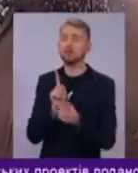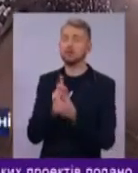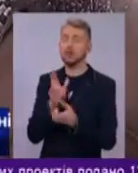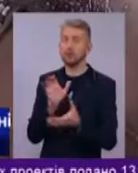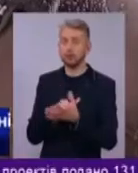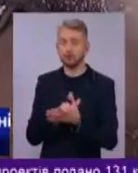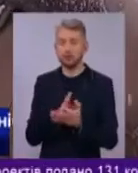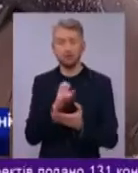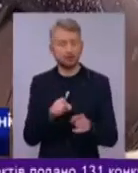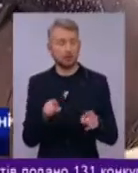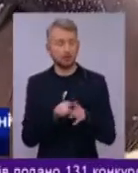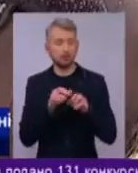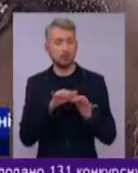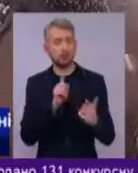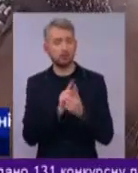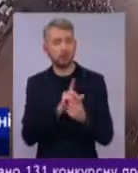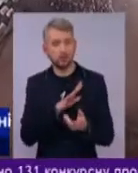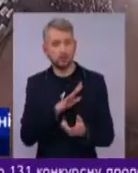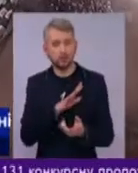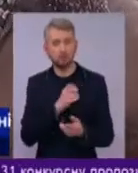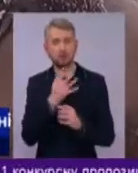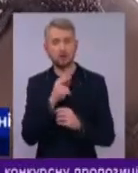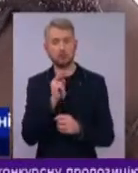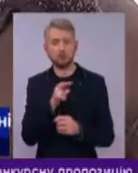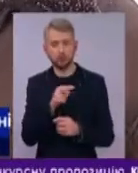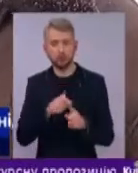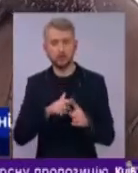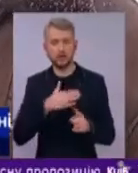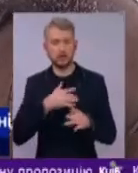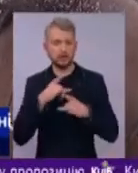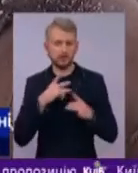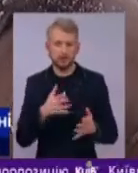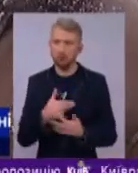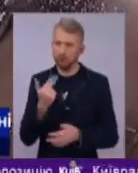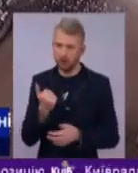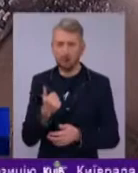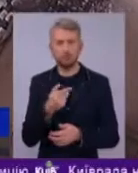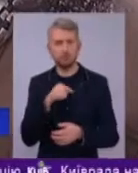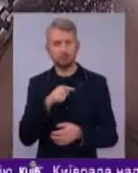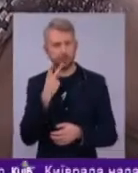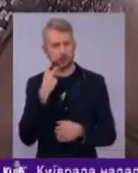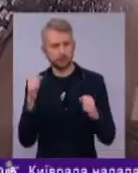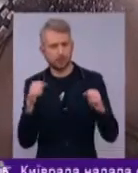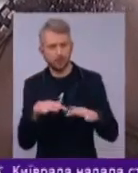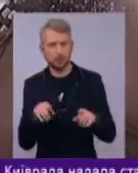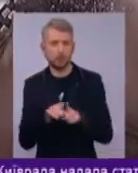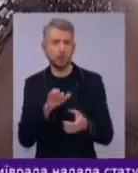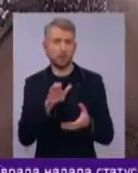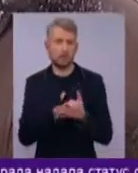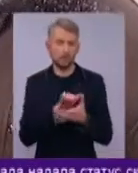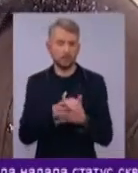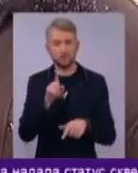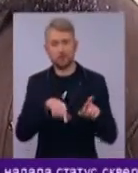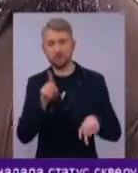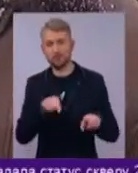От якраз на таким заході зустрілися. 15 лютого – то є наше свято. Ми так завжди збираємося і так от знайомимося час від часу.